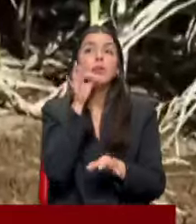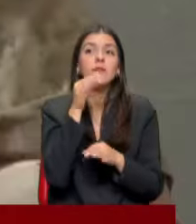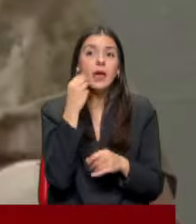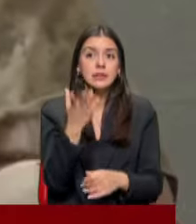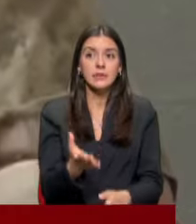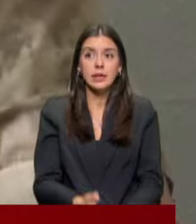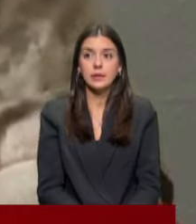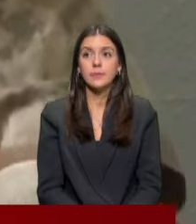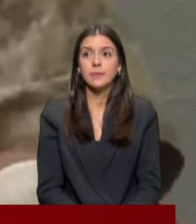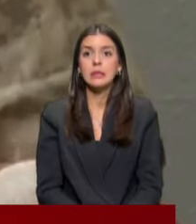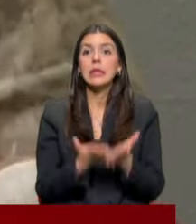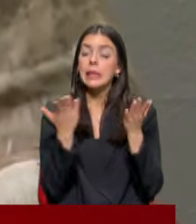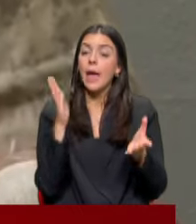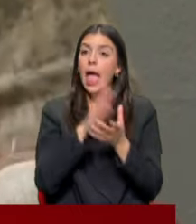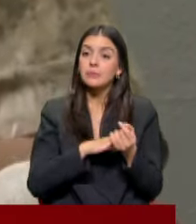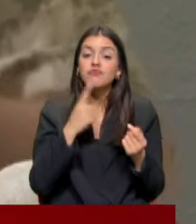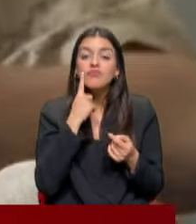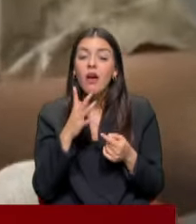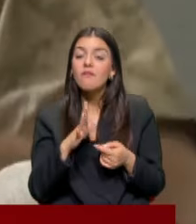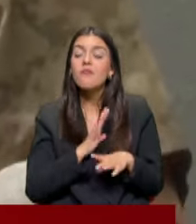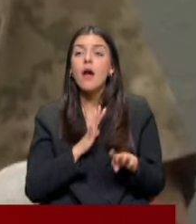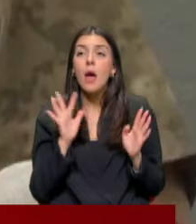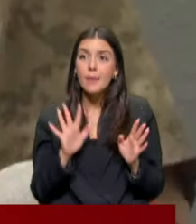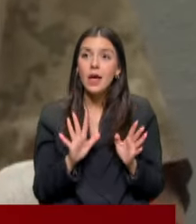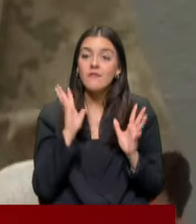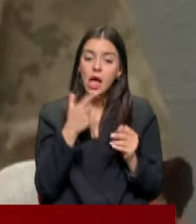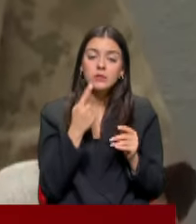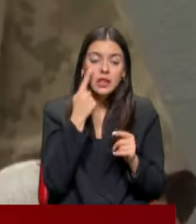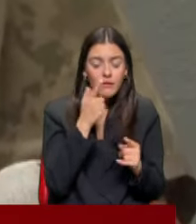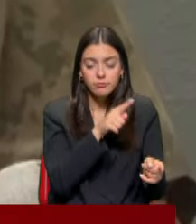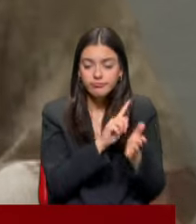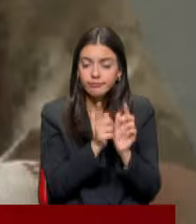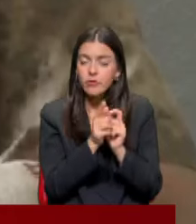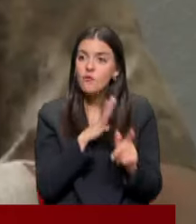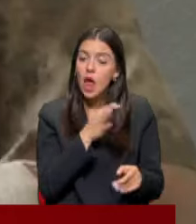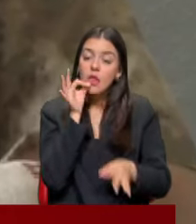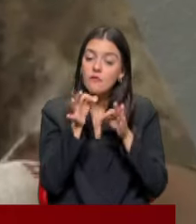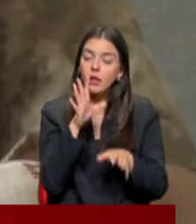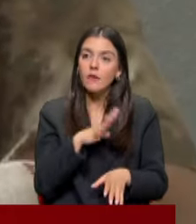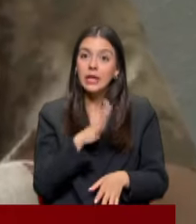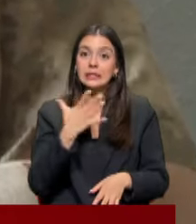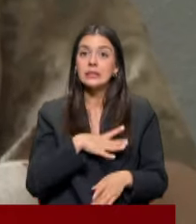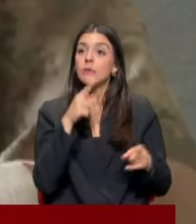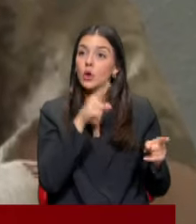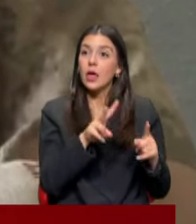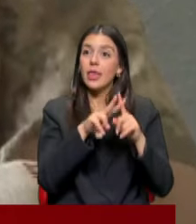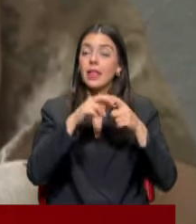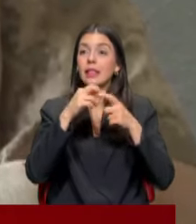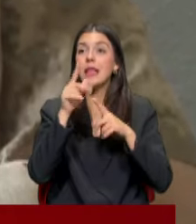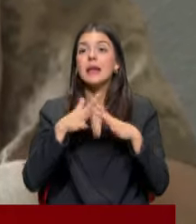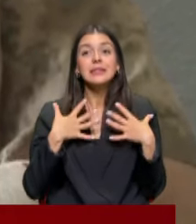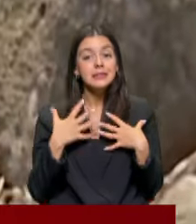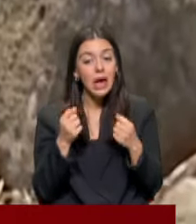edildi. Tabii ki elimizde deliller var, çok deliller var, ifadeler var. İsteğimiz o ki Narin'imize sağ